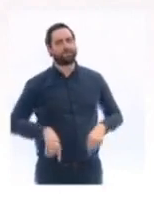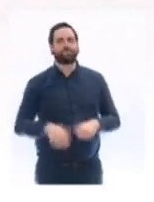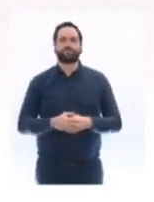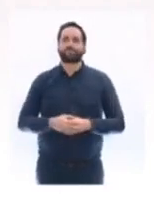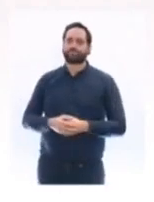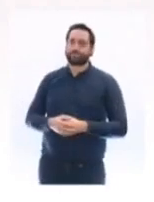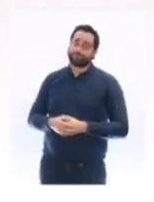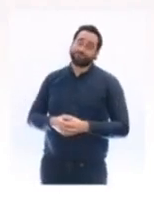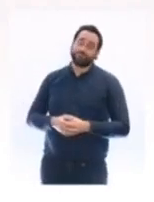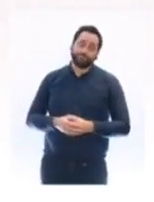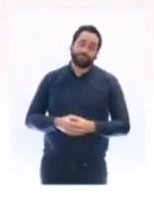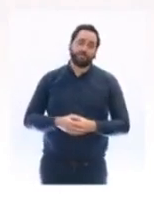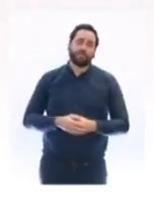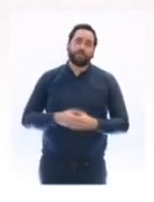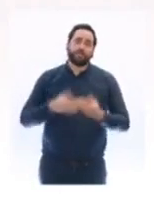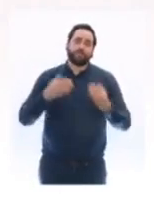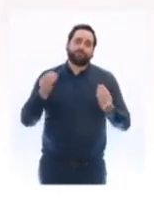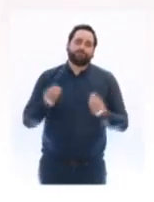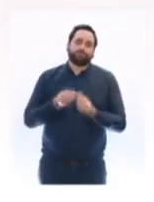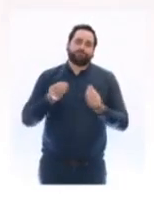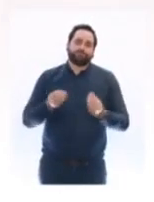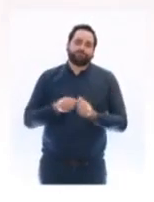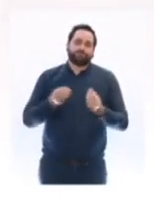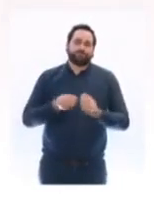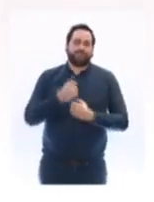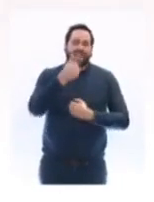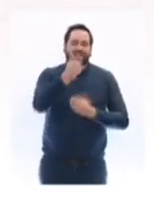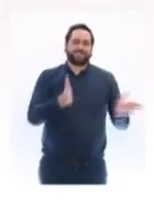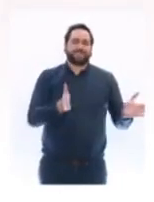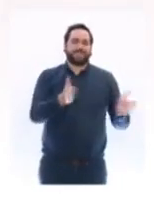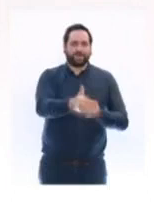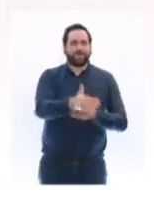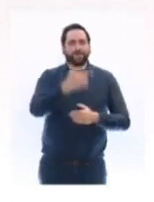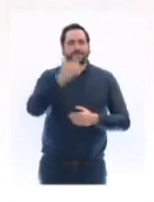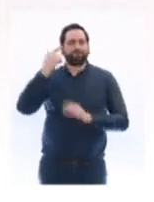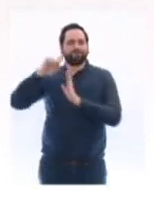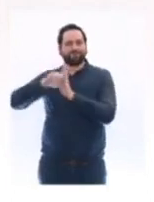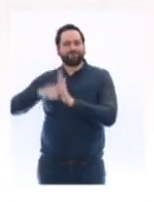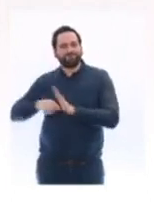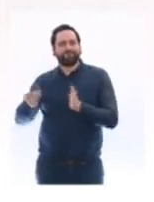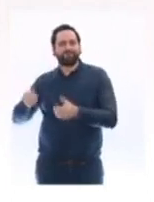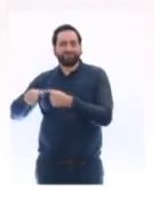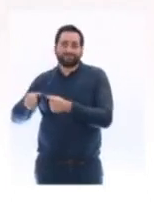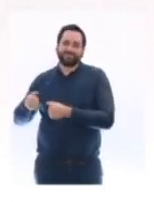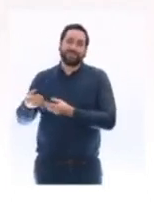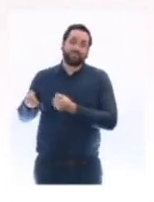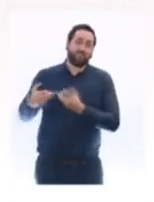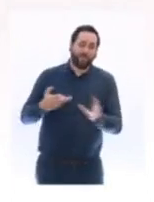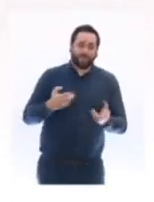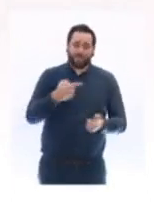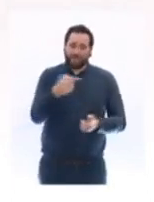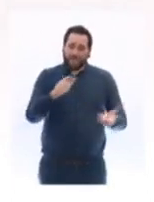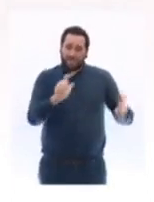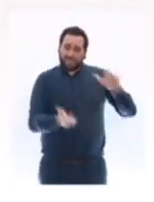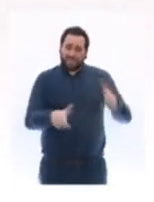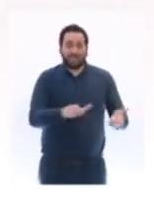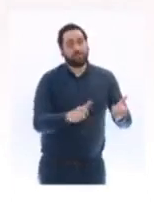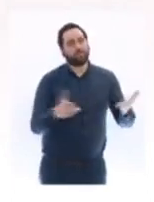touchés par nos dispositions et qu'ils bénéficieront d'un accompagnement spécifique. Madame la ministre. Tout